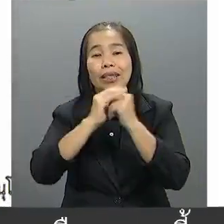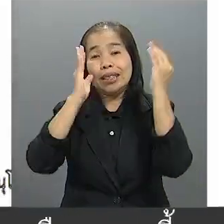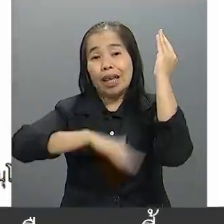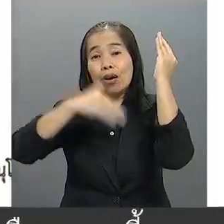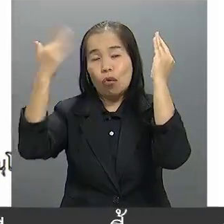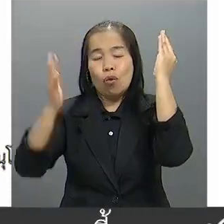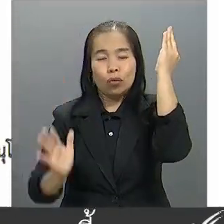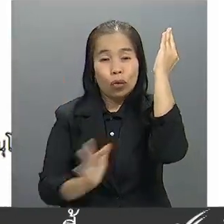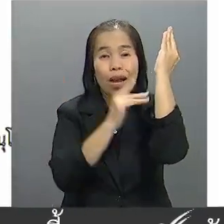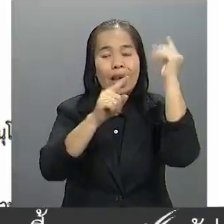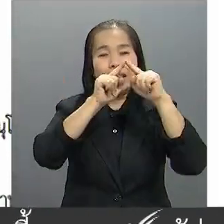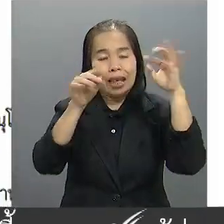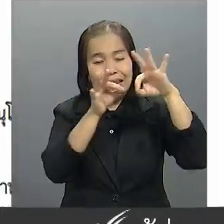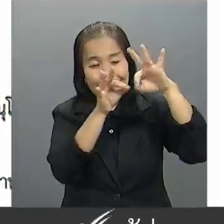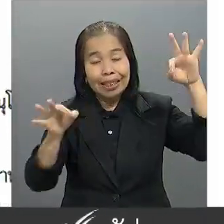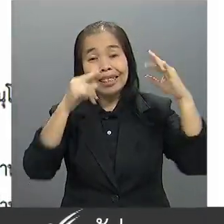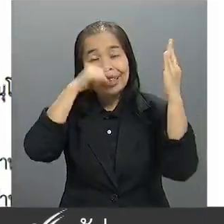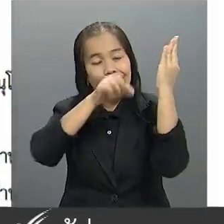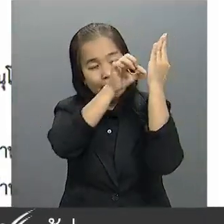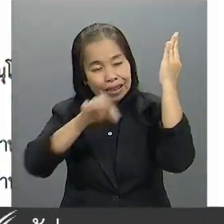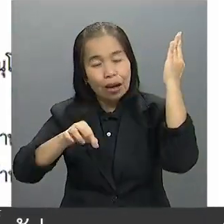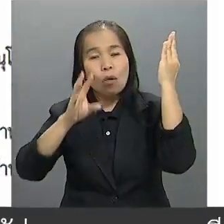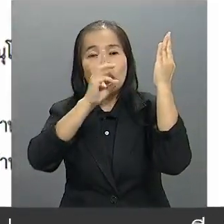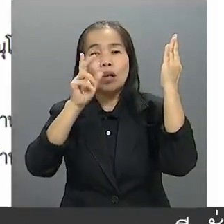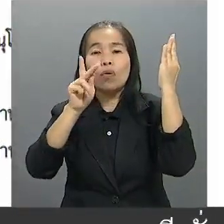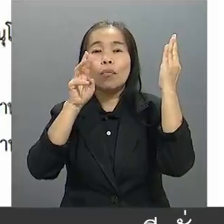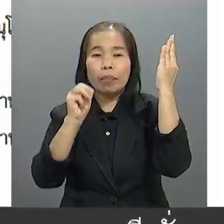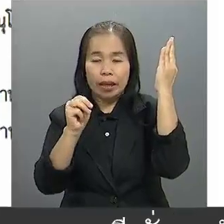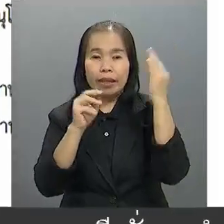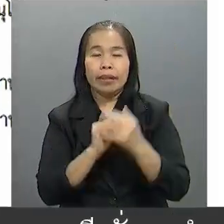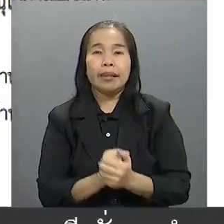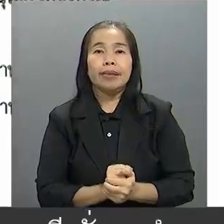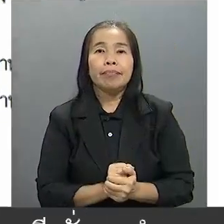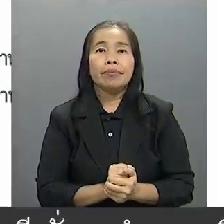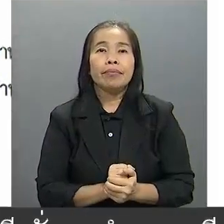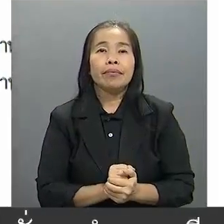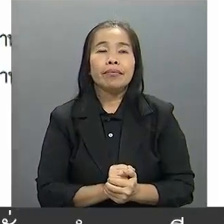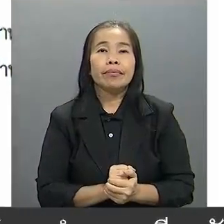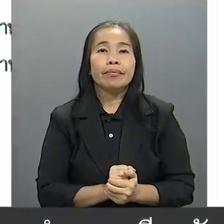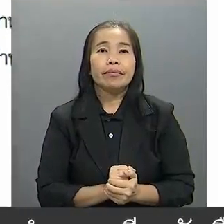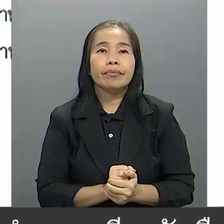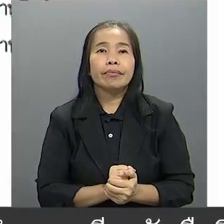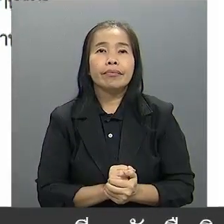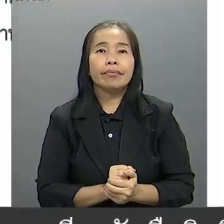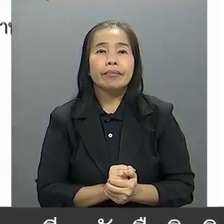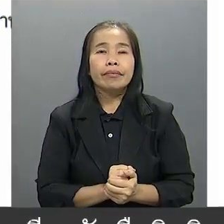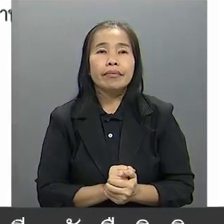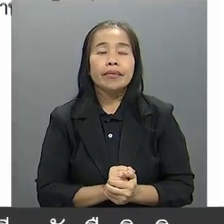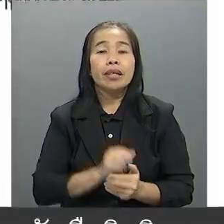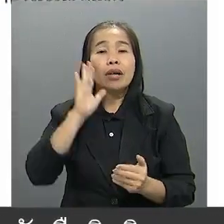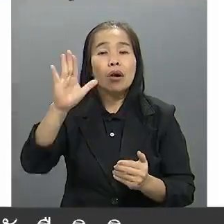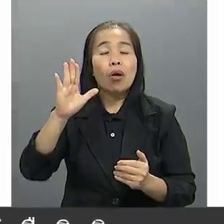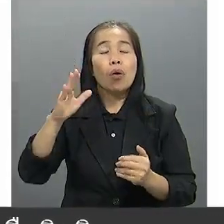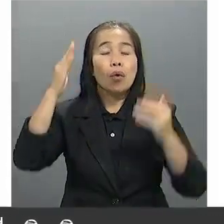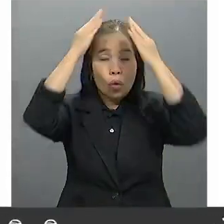ประเทศไยประมาณ 600 กิโลเมตรนะคะทางด้านตะวนออกเชียงใต้ของเมืองดานังระเทศเว jedนามค่ะ